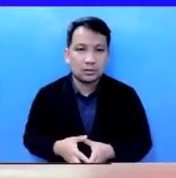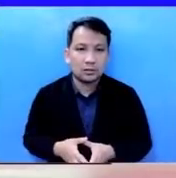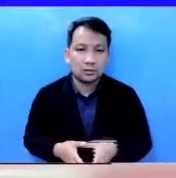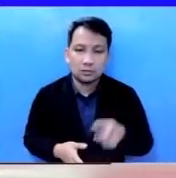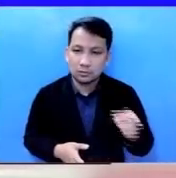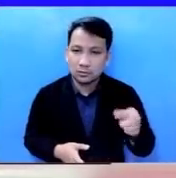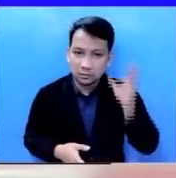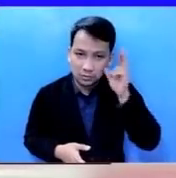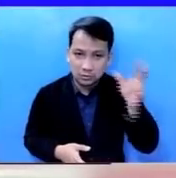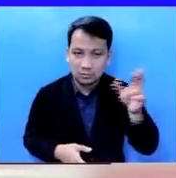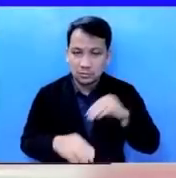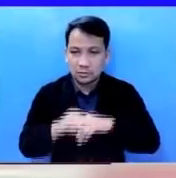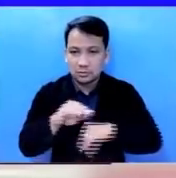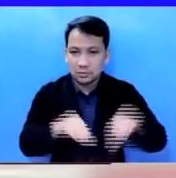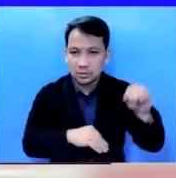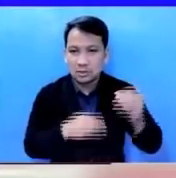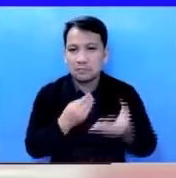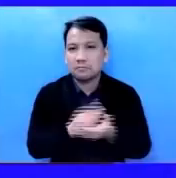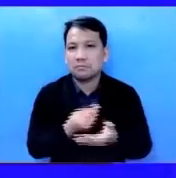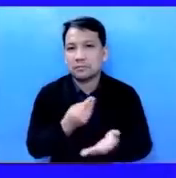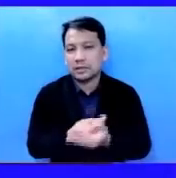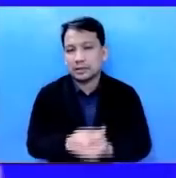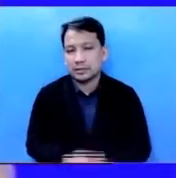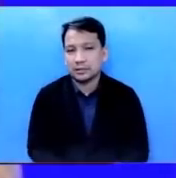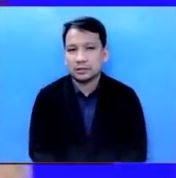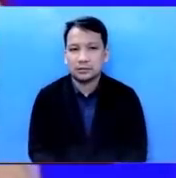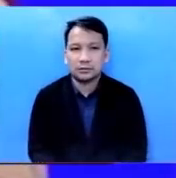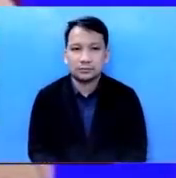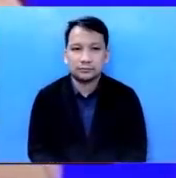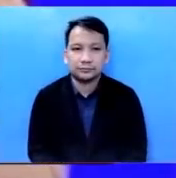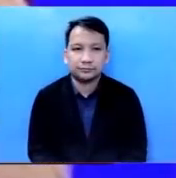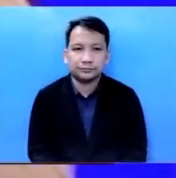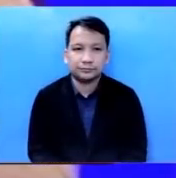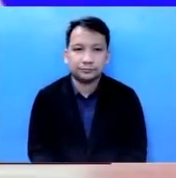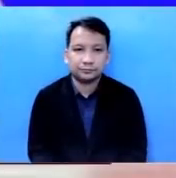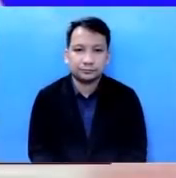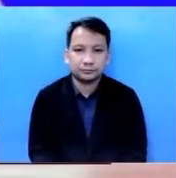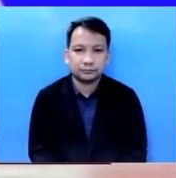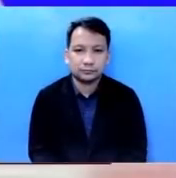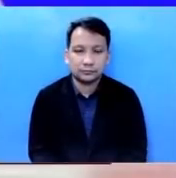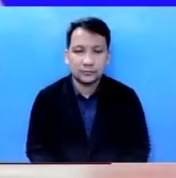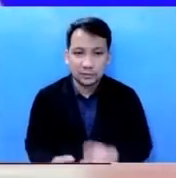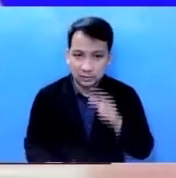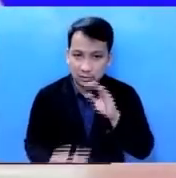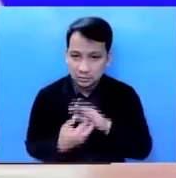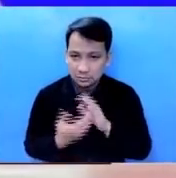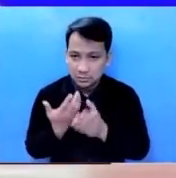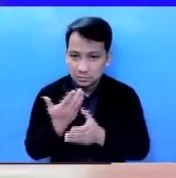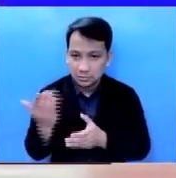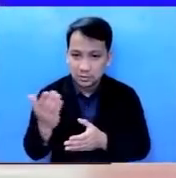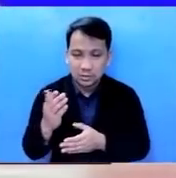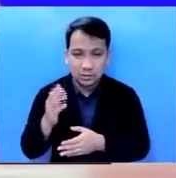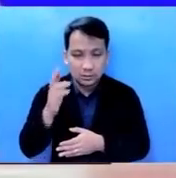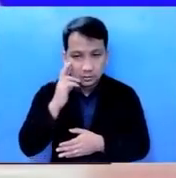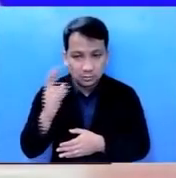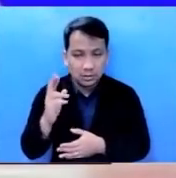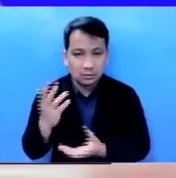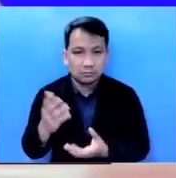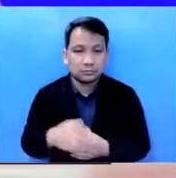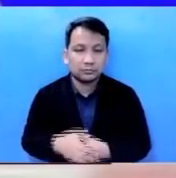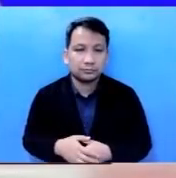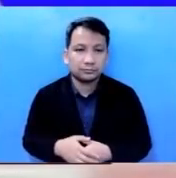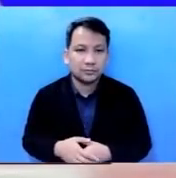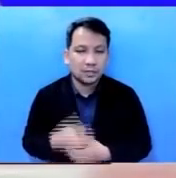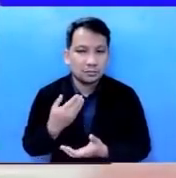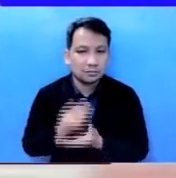Ragos, ganun rin. Pera yan, pera-pera yan. Nag-retire na yan. O ikaw si Ragos, peran ka